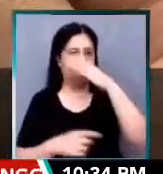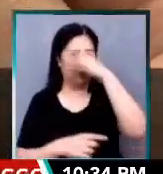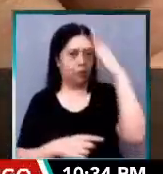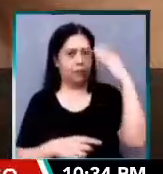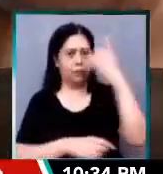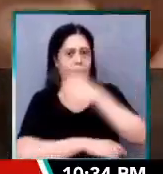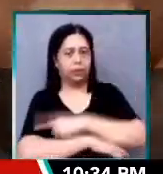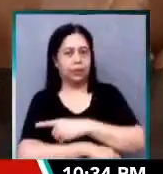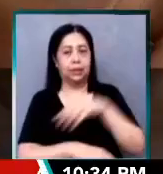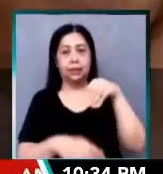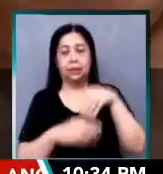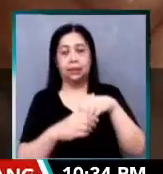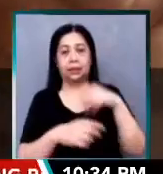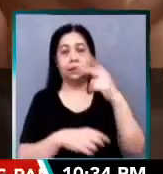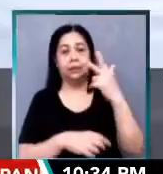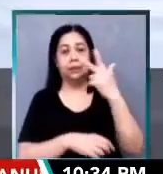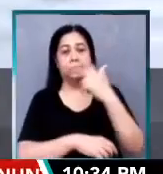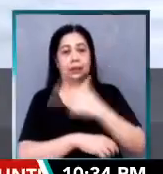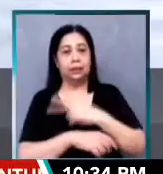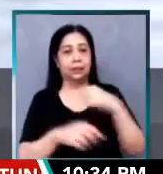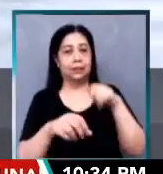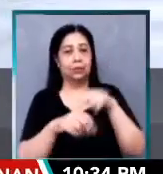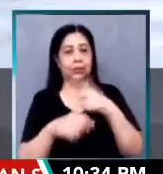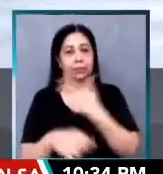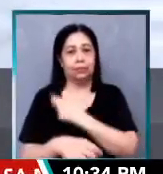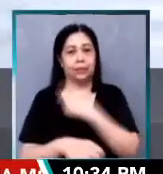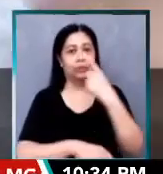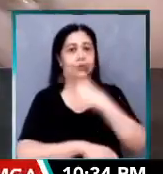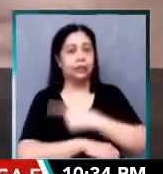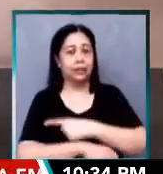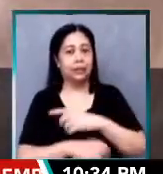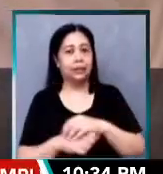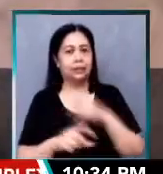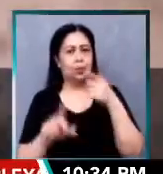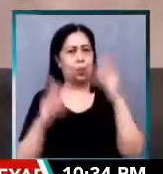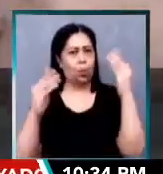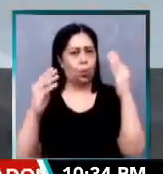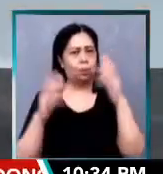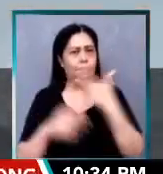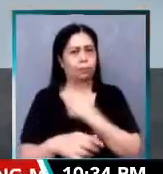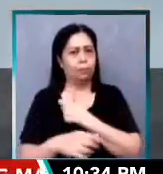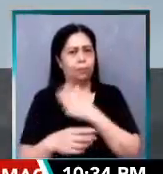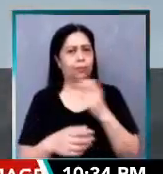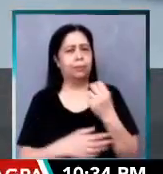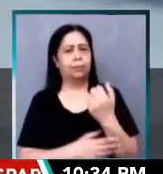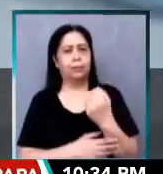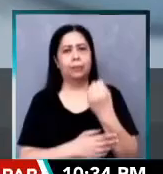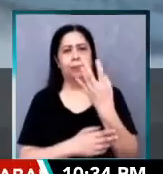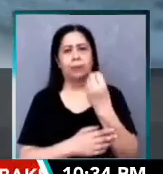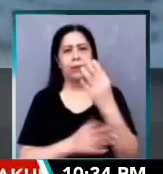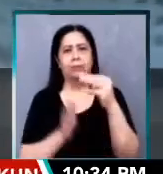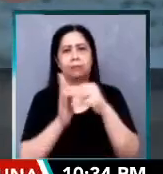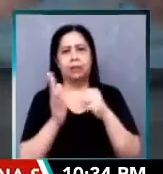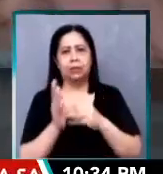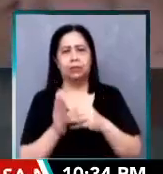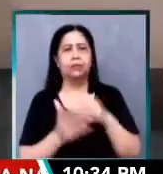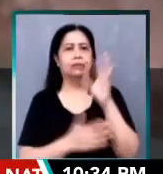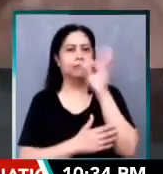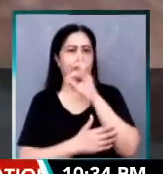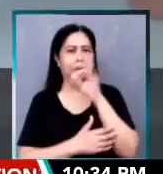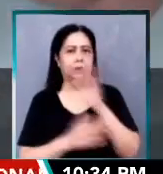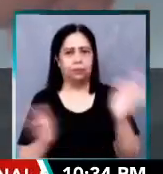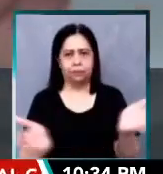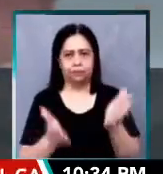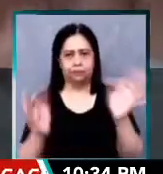tatlong araw na National Vaccination Days, target na mabakunahan ang 15 milyong Pilipino. Hinimok ni Pangulong Duterte ang